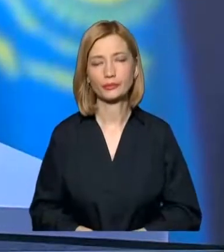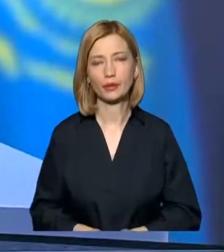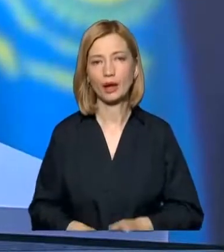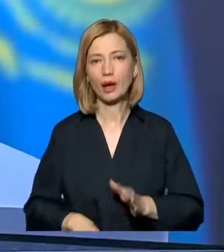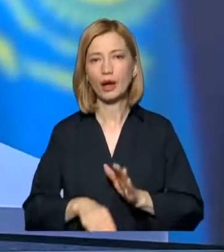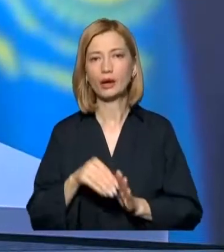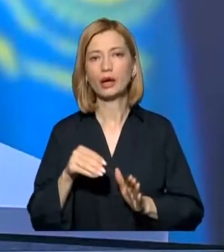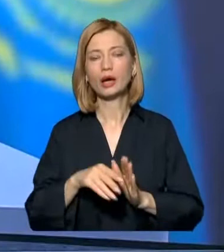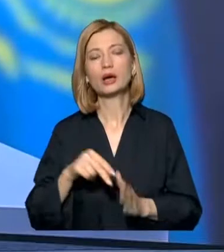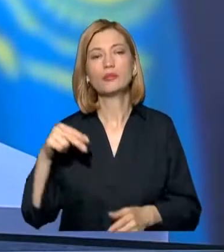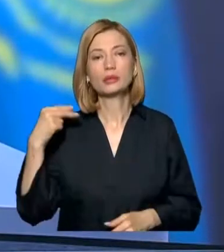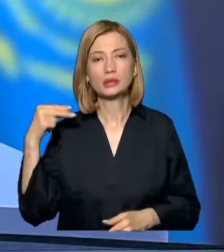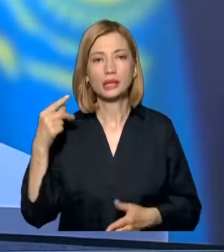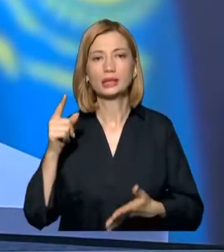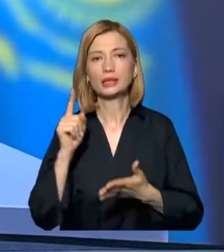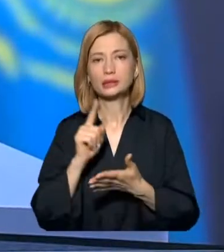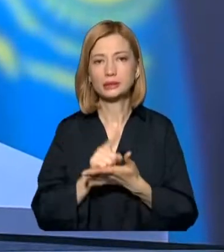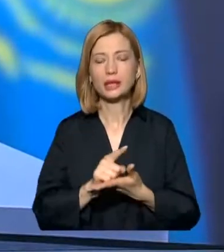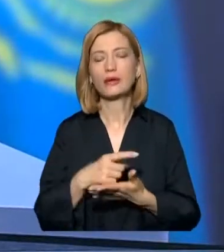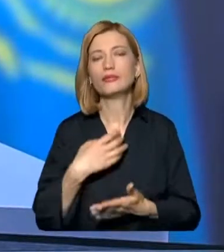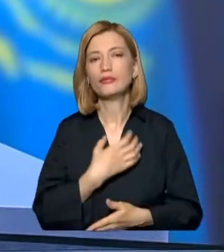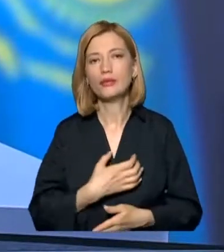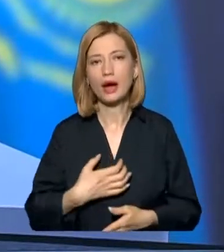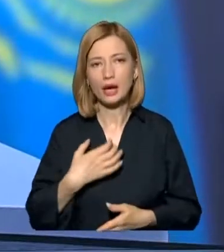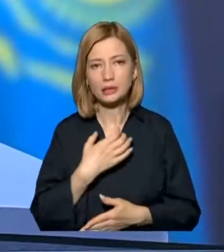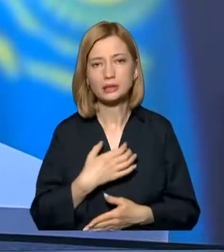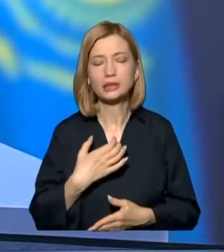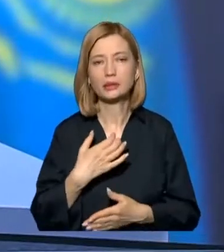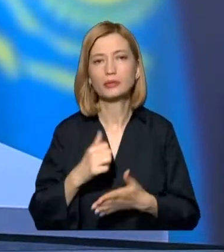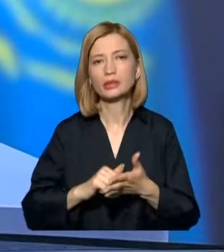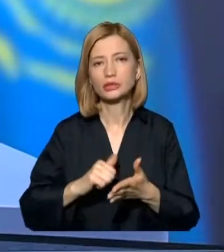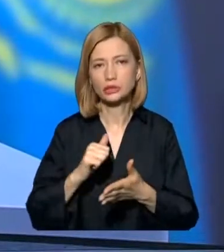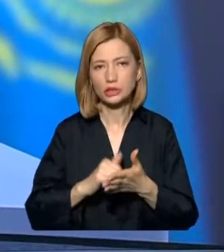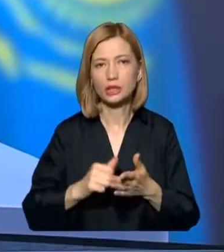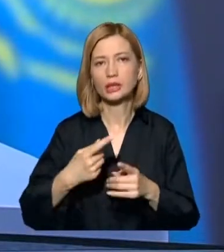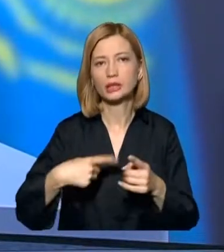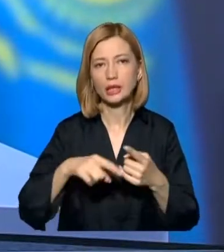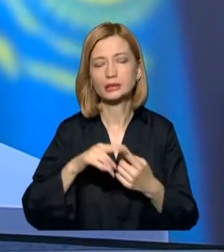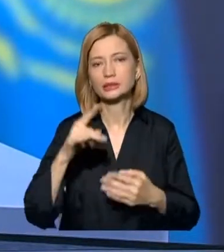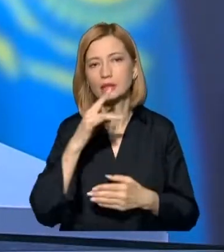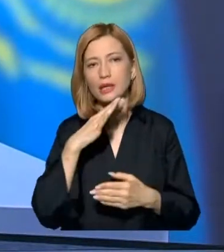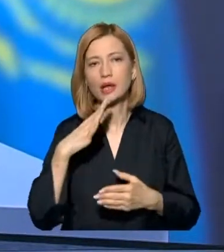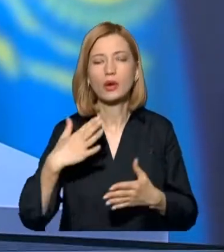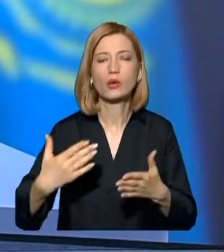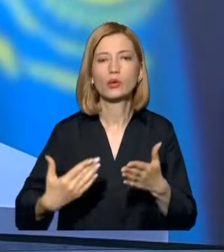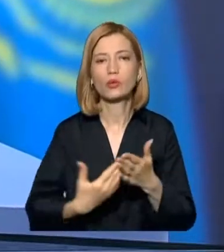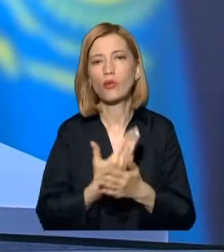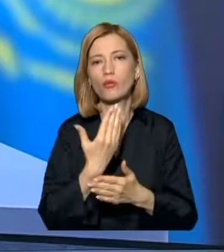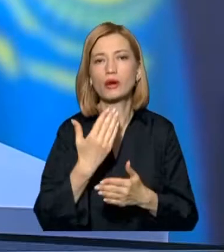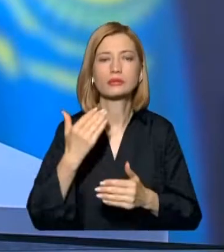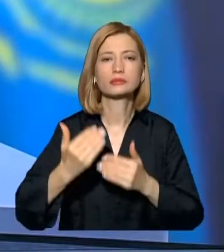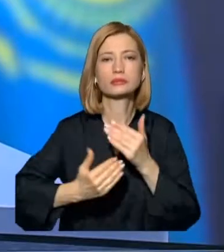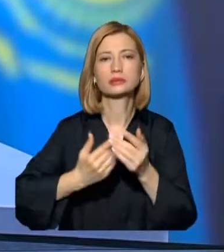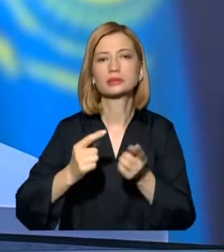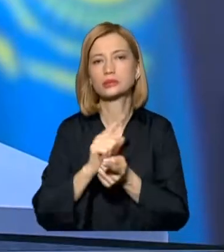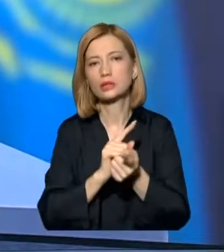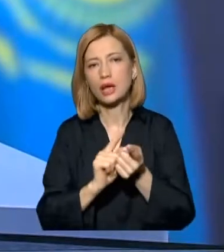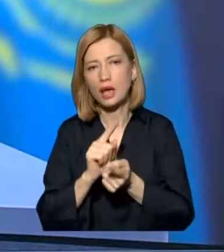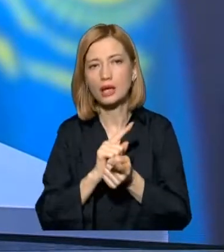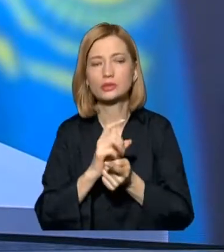Выборы президента должны стать важным фактором, консолидирующим нашу страну перед новым этапом